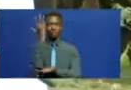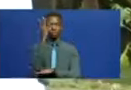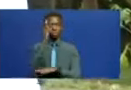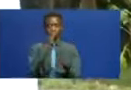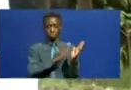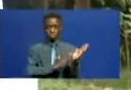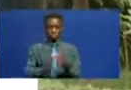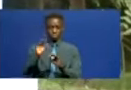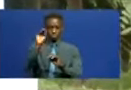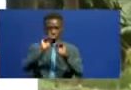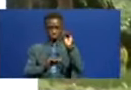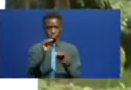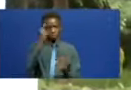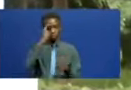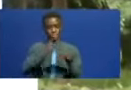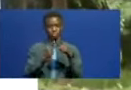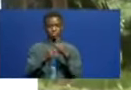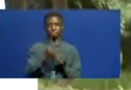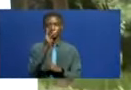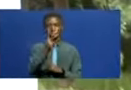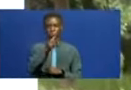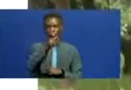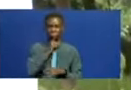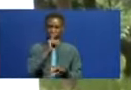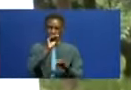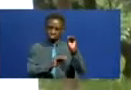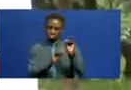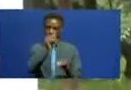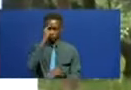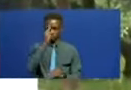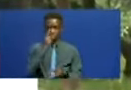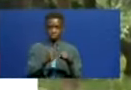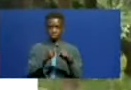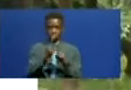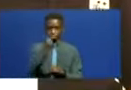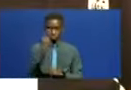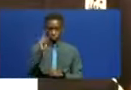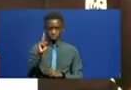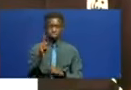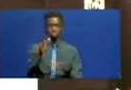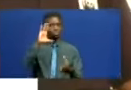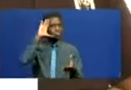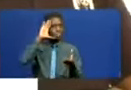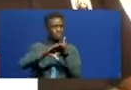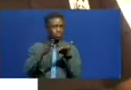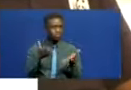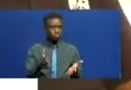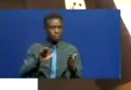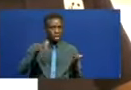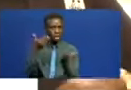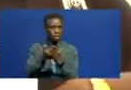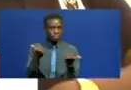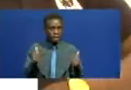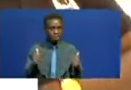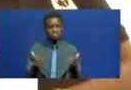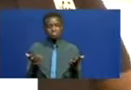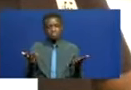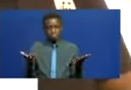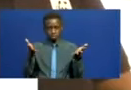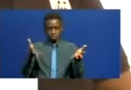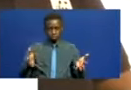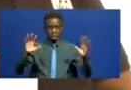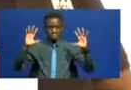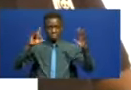miaka mbili. Simesema mmetengeneza for 2 years. Na muamini kwamba leo imefika. Hongera sana kwamba leo